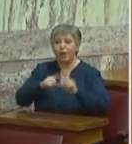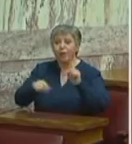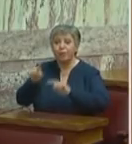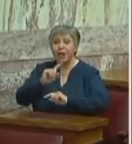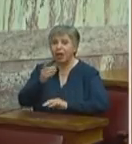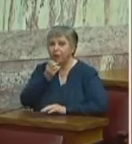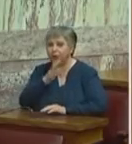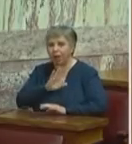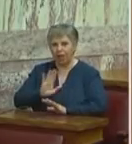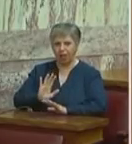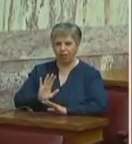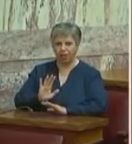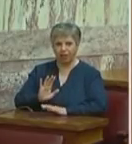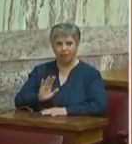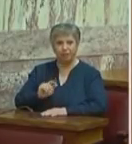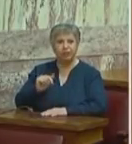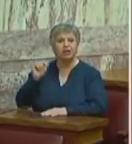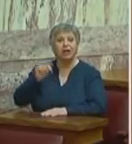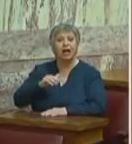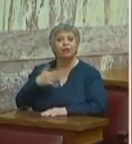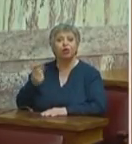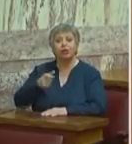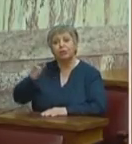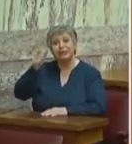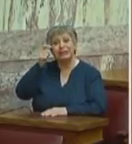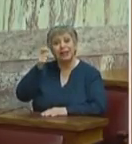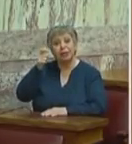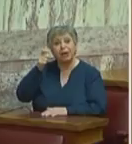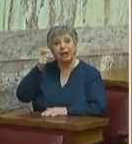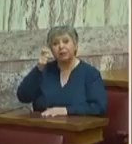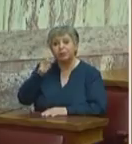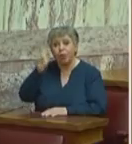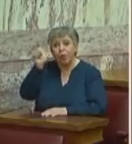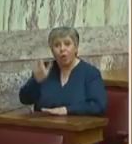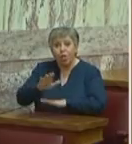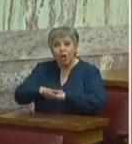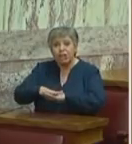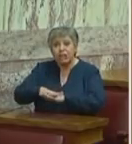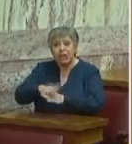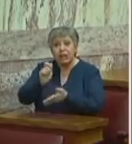σημείωμα του κυρίου Σαμαρά με τα δικά του γράμματα στον κύριο Φρουζή.